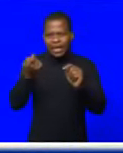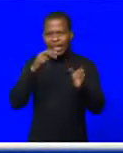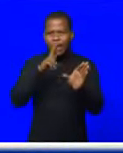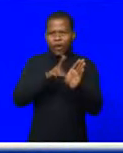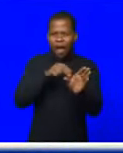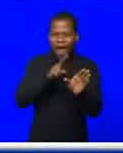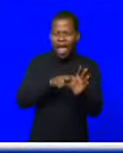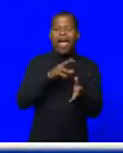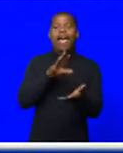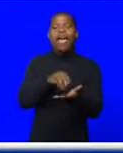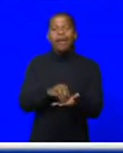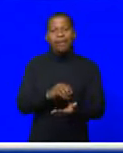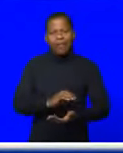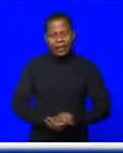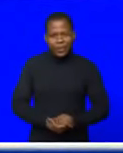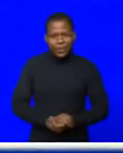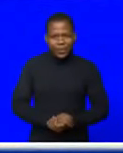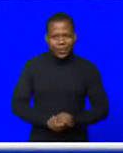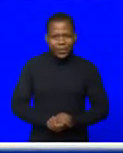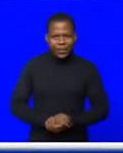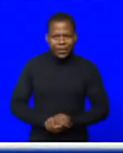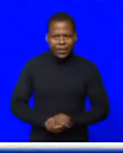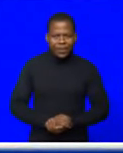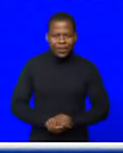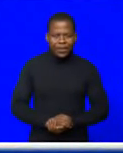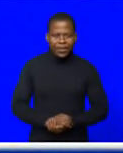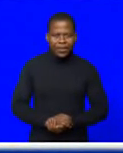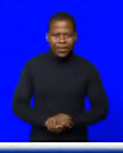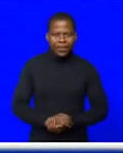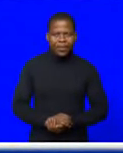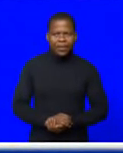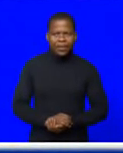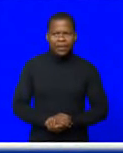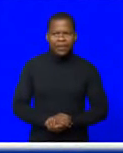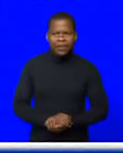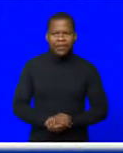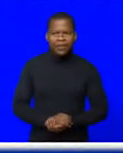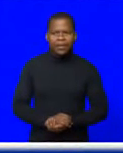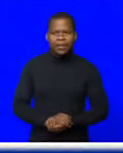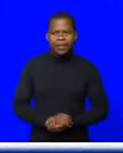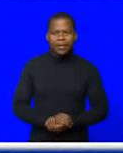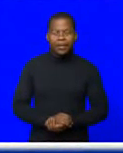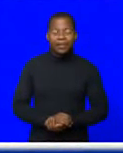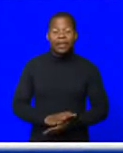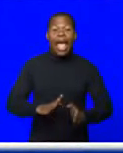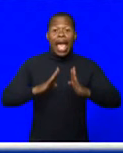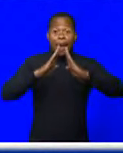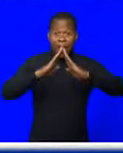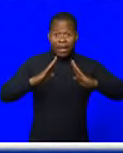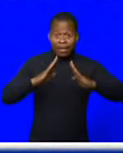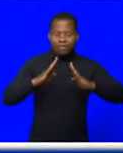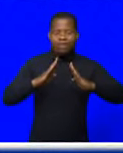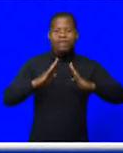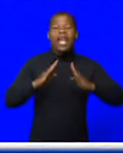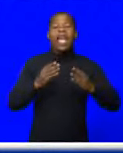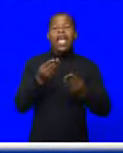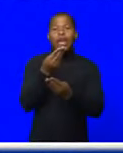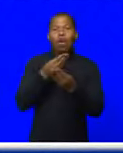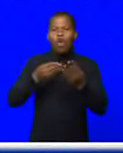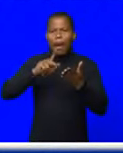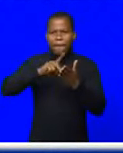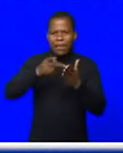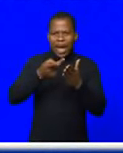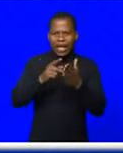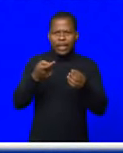uhlanganiswe engithembelihle emagutshwa titwambe ngithemba shaba nguyelibonjeni Litiko lokuhlela umnotho nentuthuko lihlangene